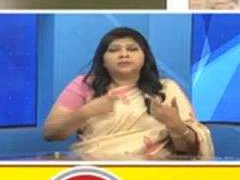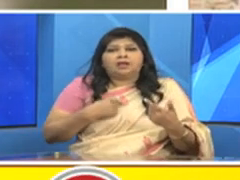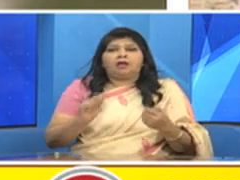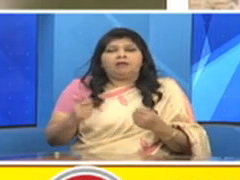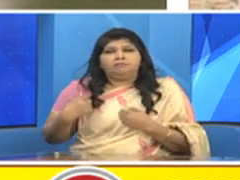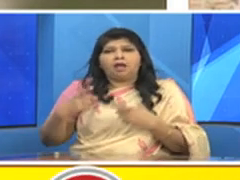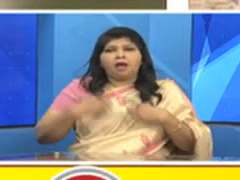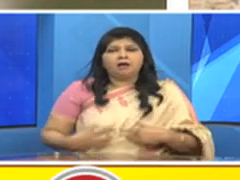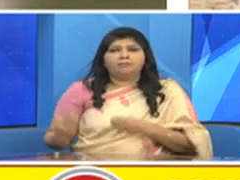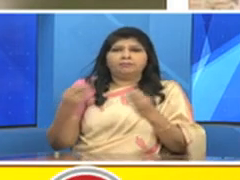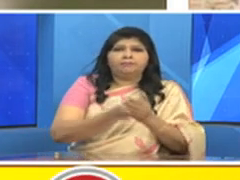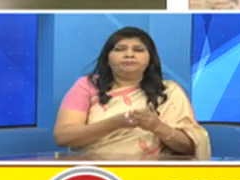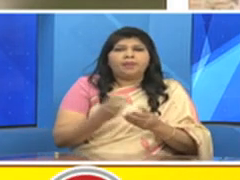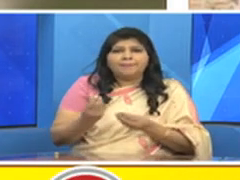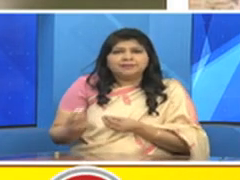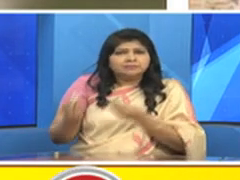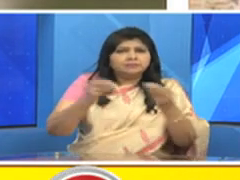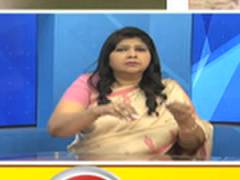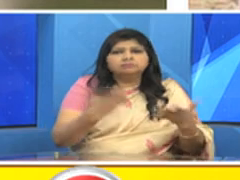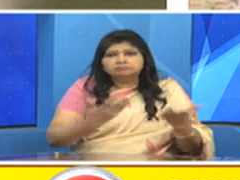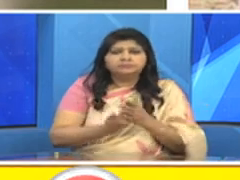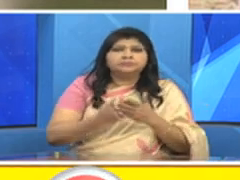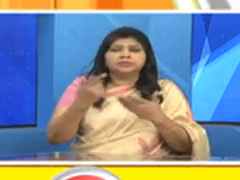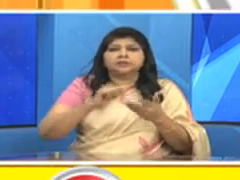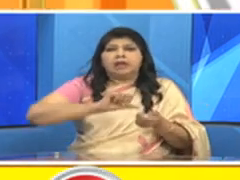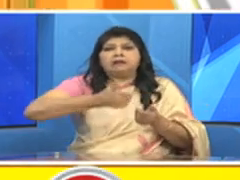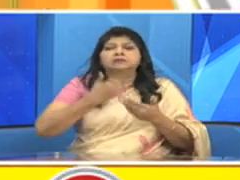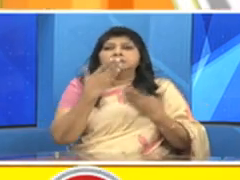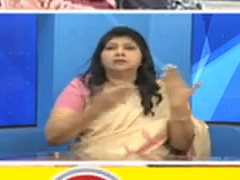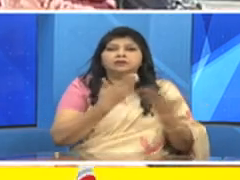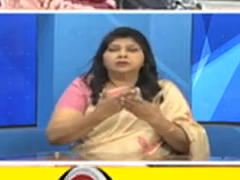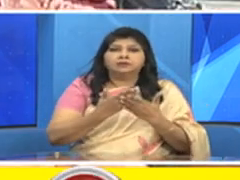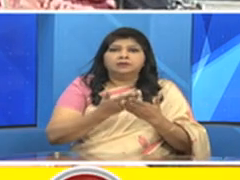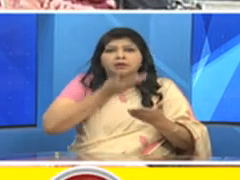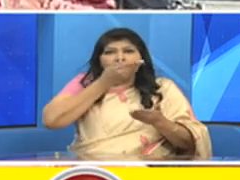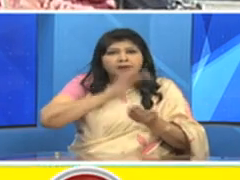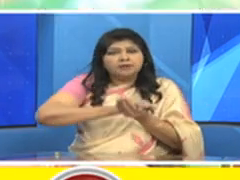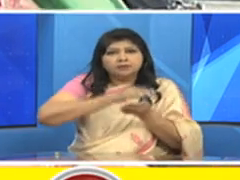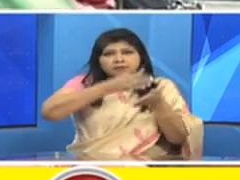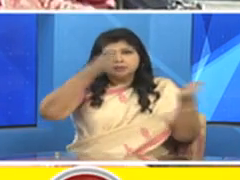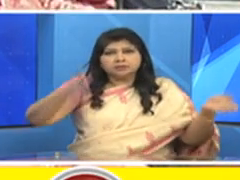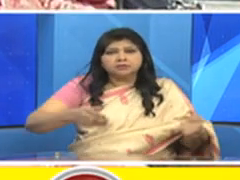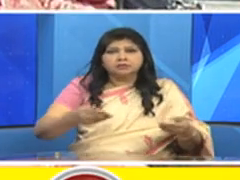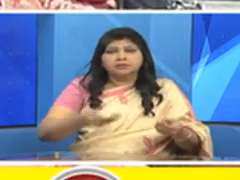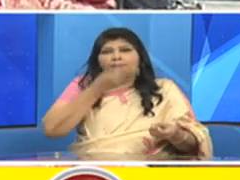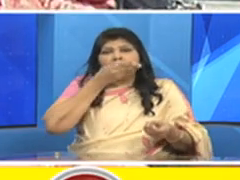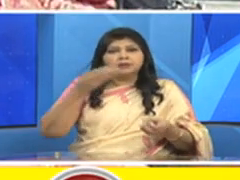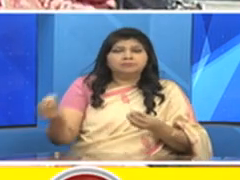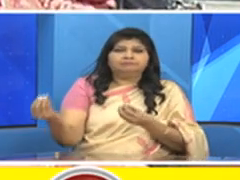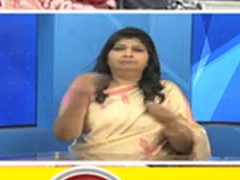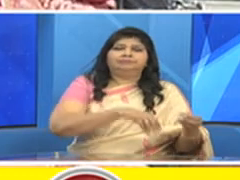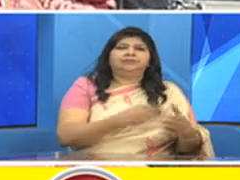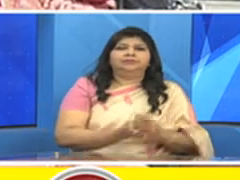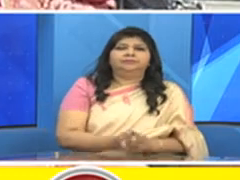श्रमदान किया तो किसी ने धन का दान, और इसी का परिणाम है कि बावड़िया आज वहां की जीवन रेखा बन गई